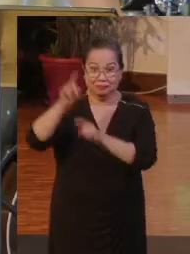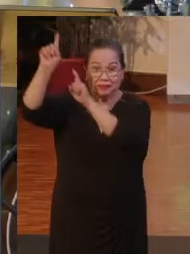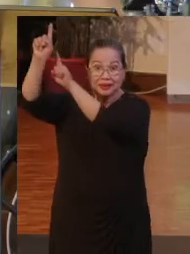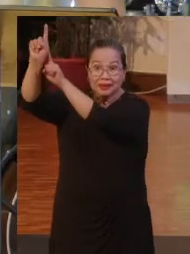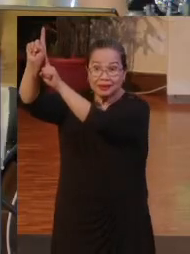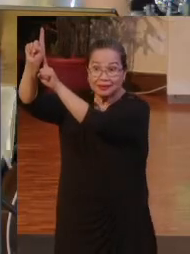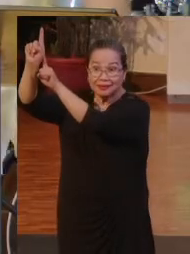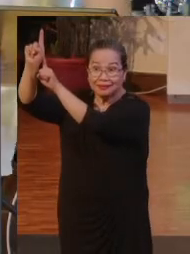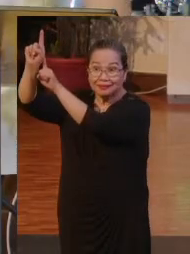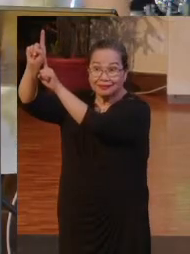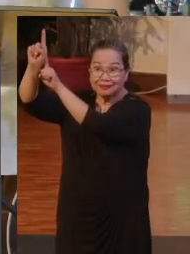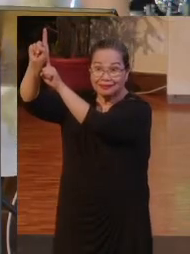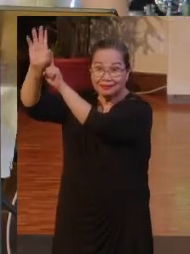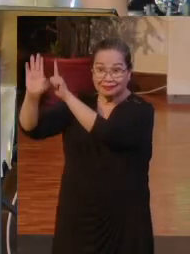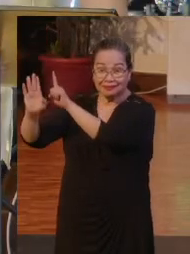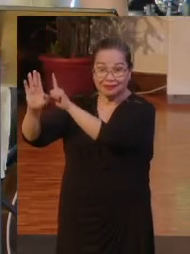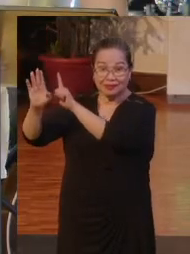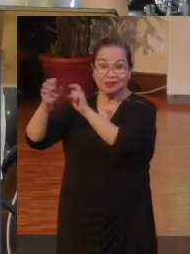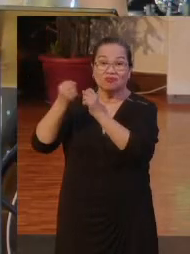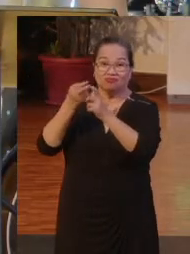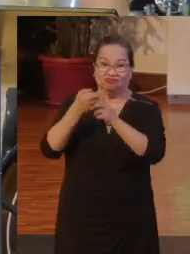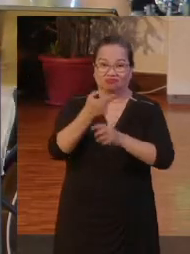Ewan ko kung sinadya nila yun.